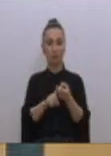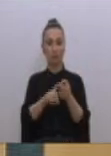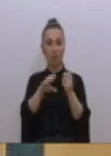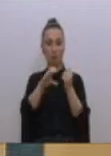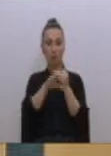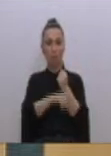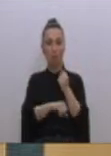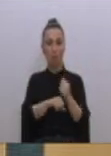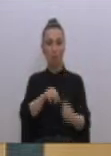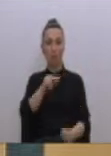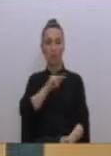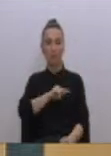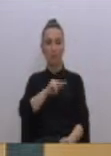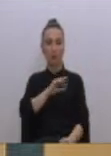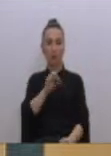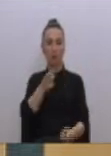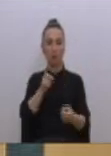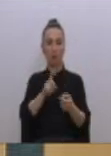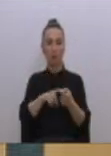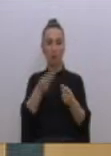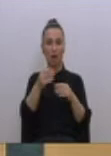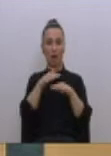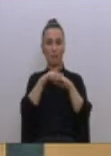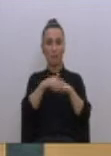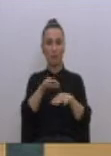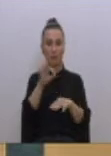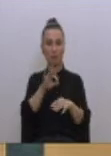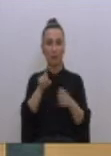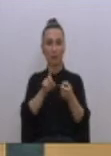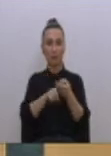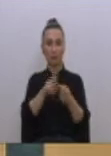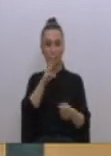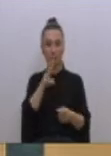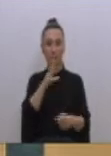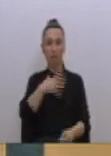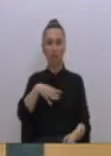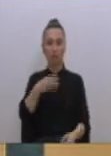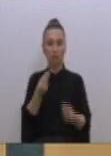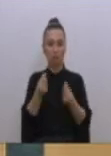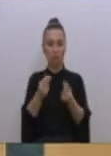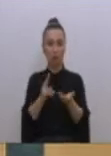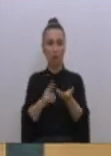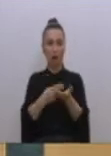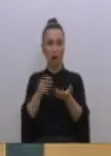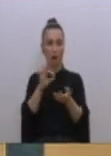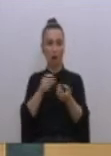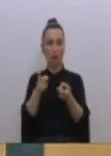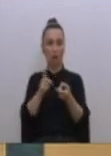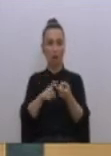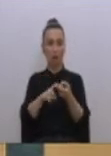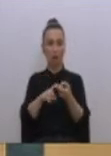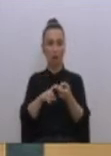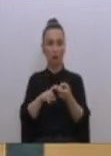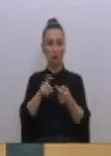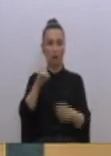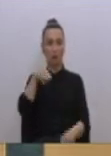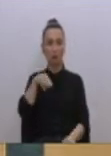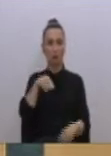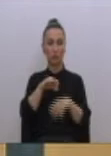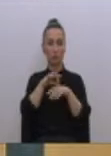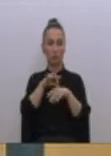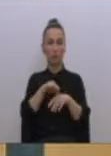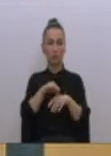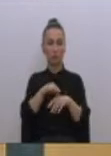ბოლოს სამსახურის ფინანსებს მოგეხსენებათ, ჩვენ ფინანსურ ანგარიშგებას აუდიტს უტარებს